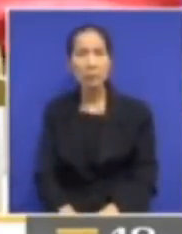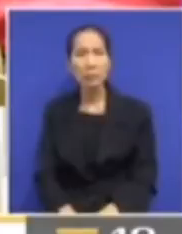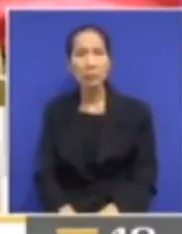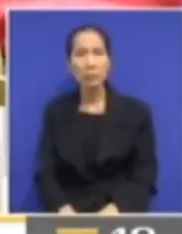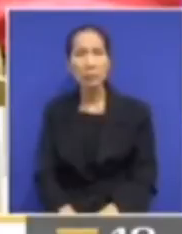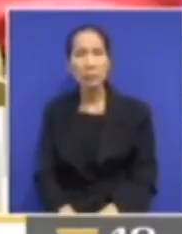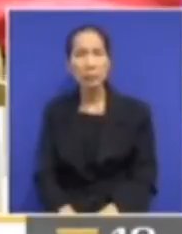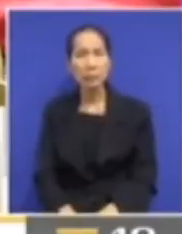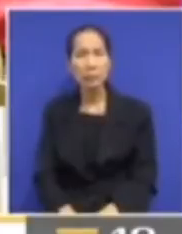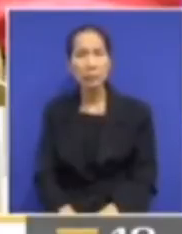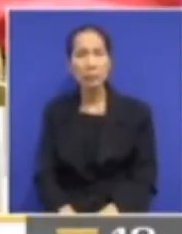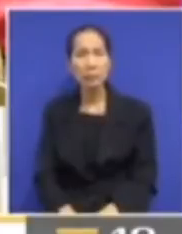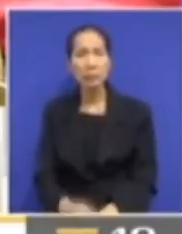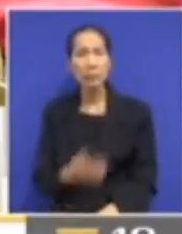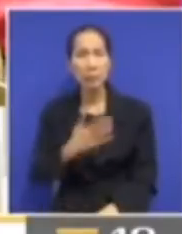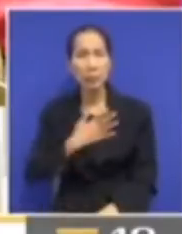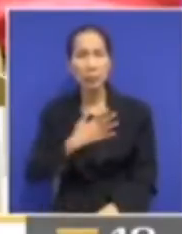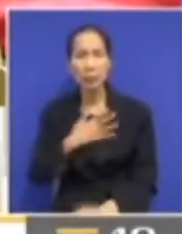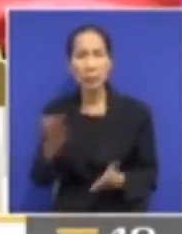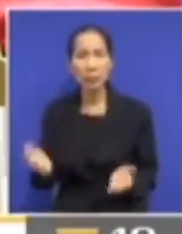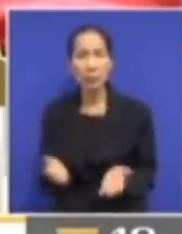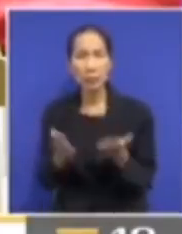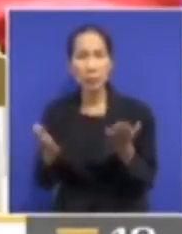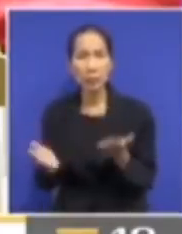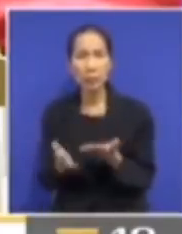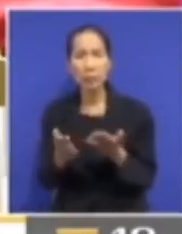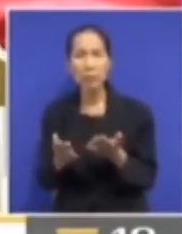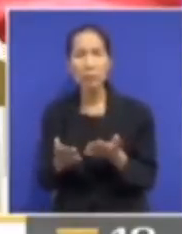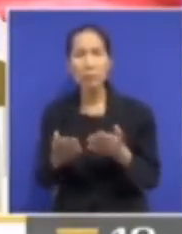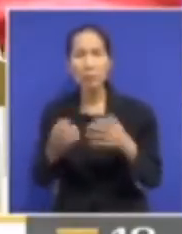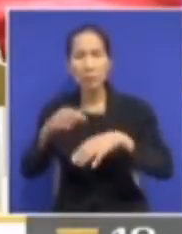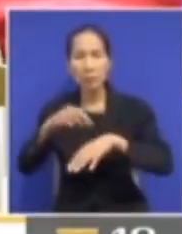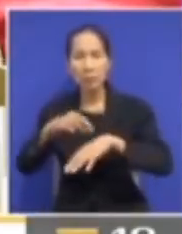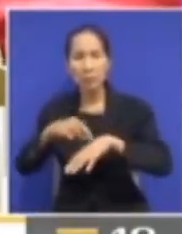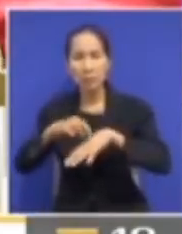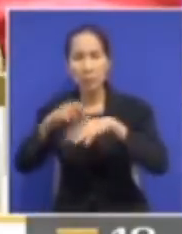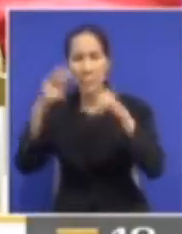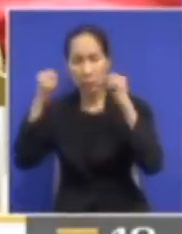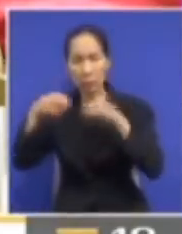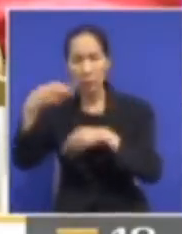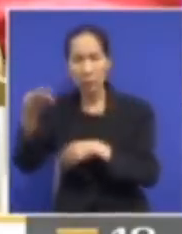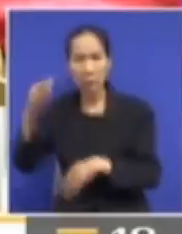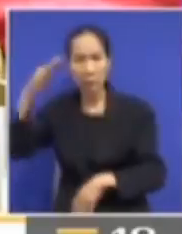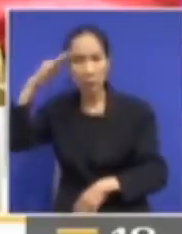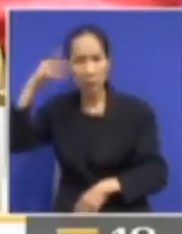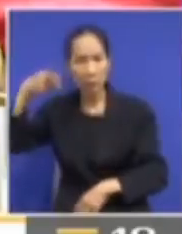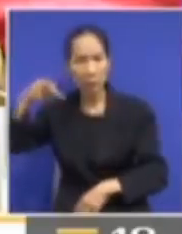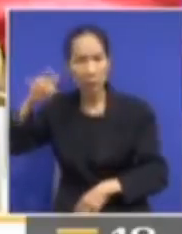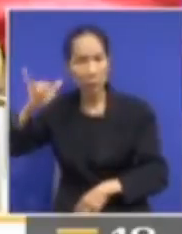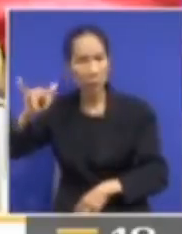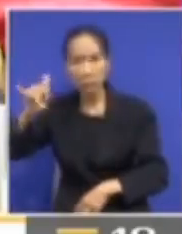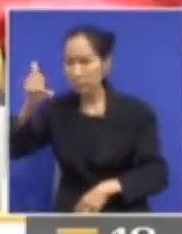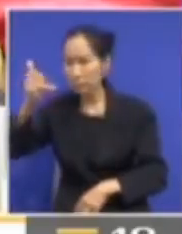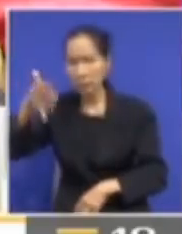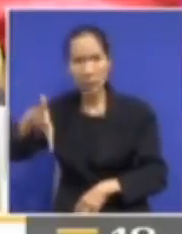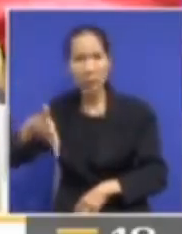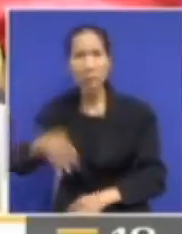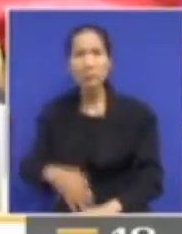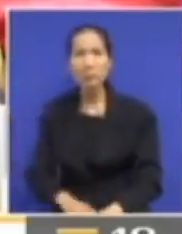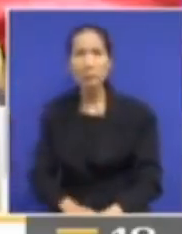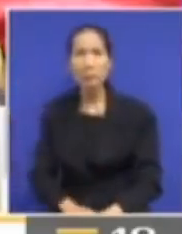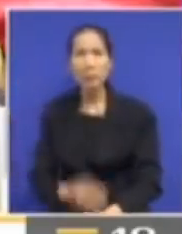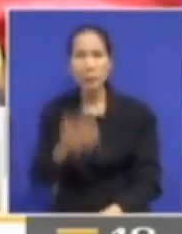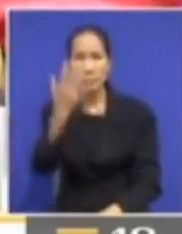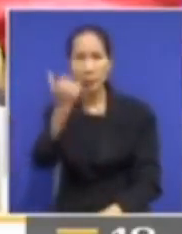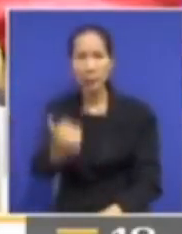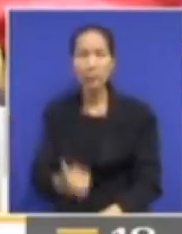ล่านี้นะครับผมไม่อาจสนับสนุนคุณประยุทธ์ให้เป็นนายกรีนะครับคนต่อไปได้เลยนะครับเริ่มตั้ง